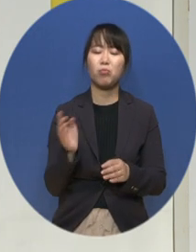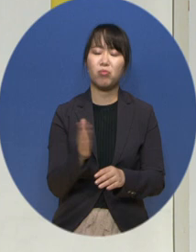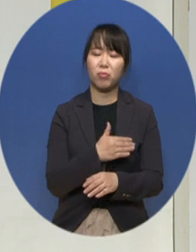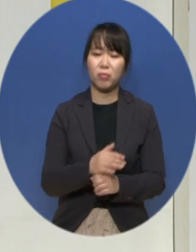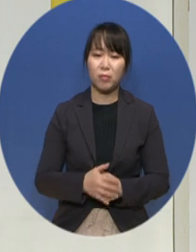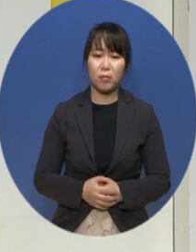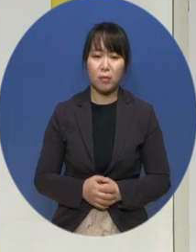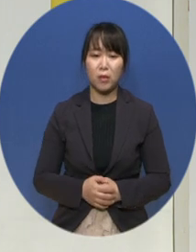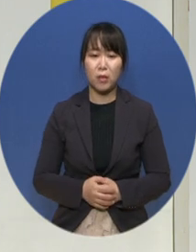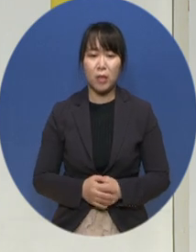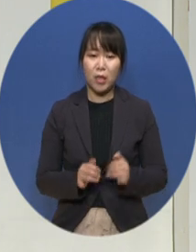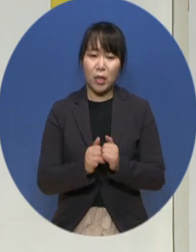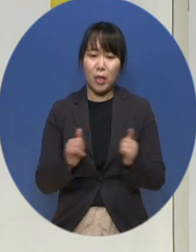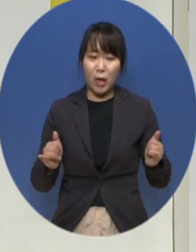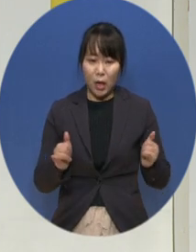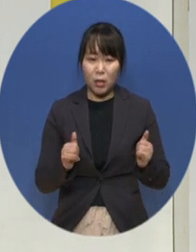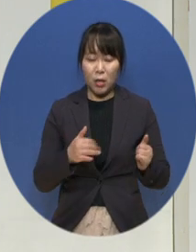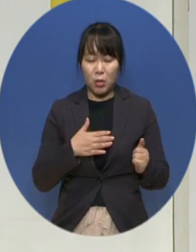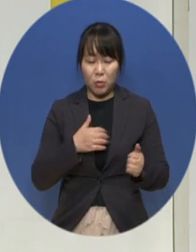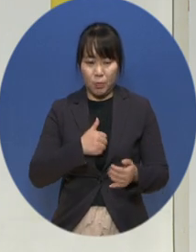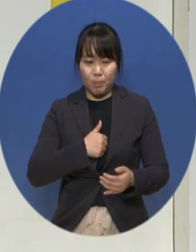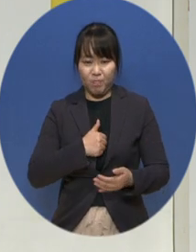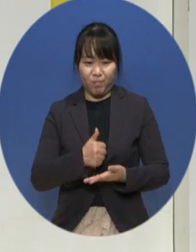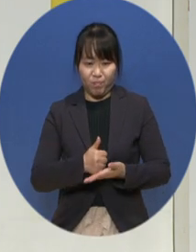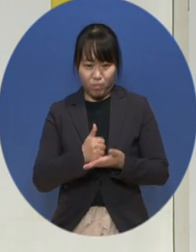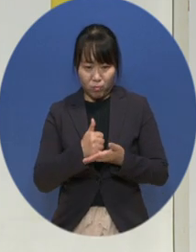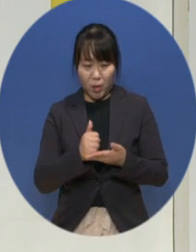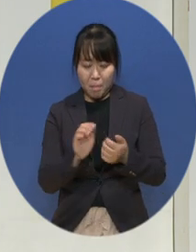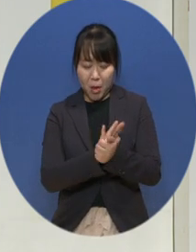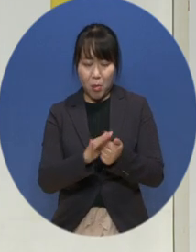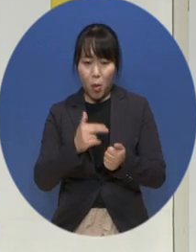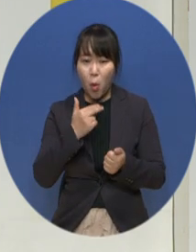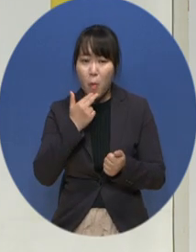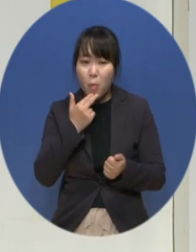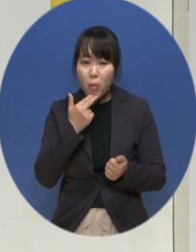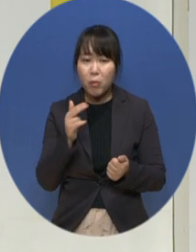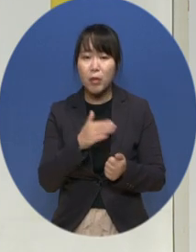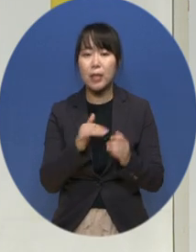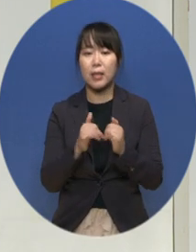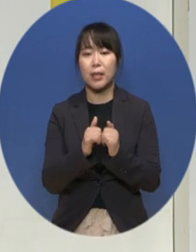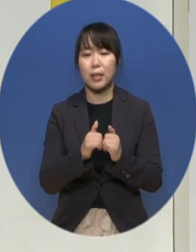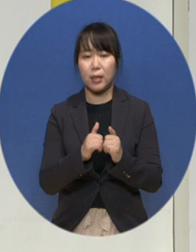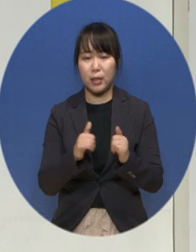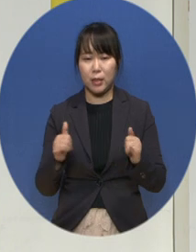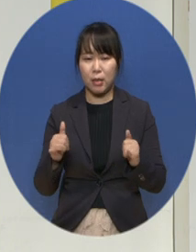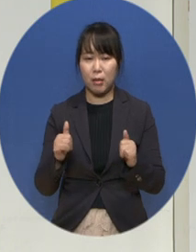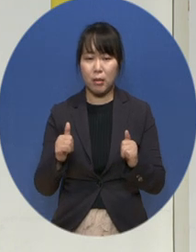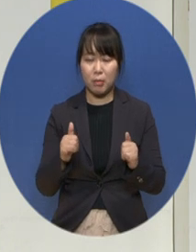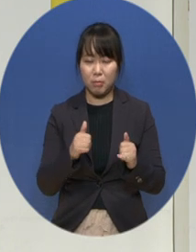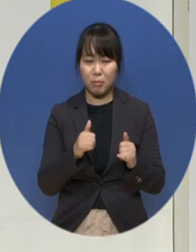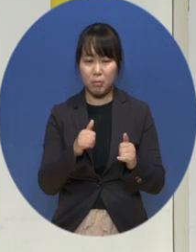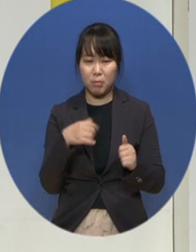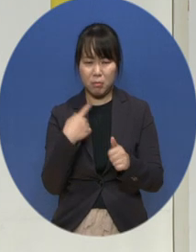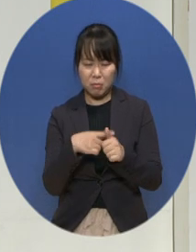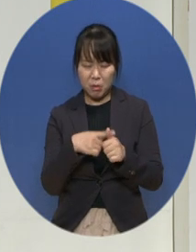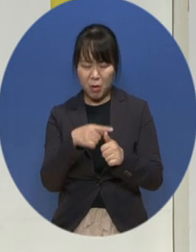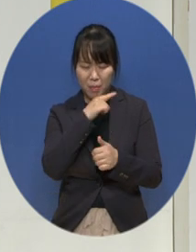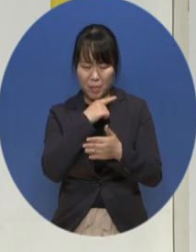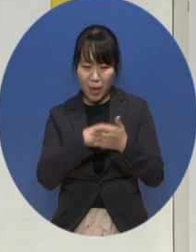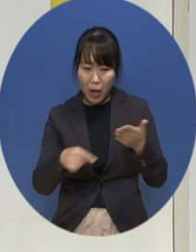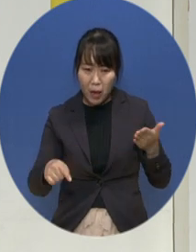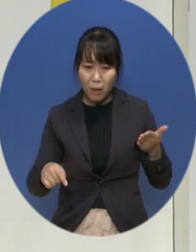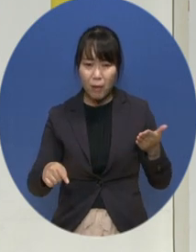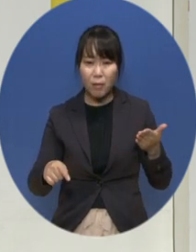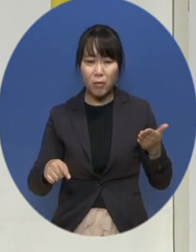됩니다 예 인간에 대한 졸업 민아 배려는 없는데서 예 어 그런 남을 해코지 하고